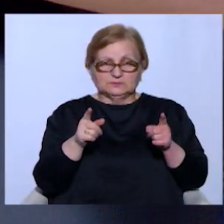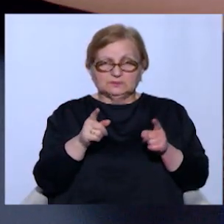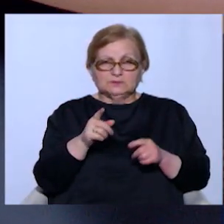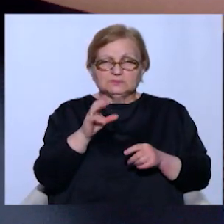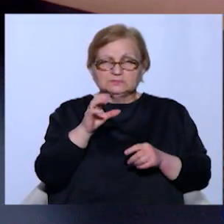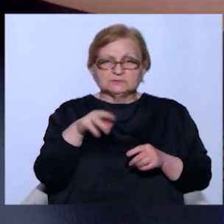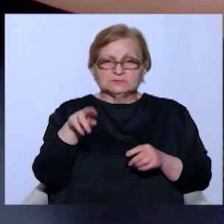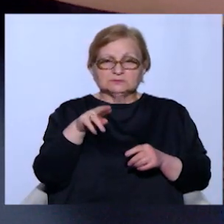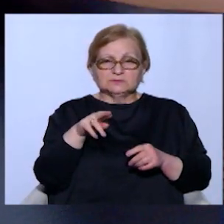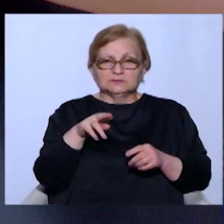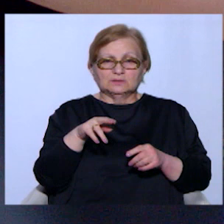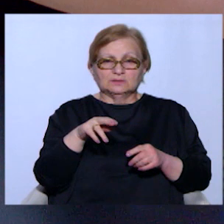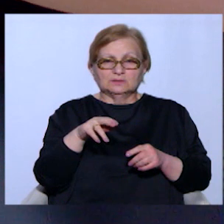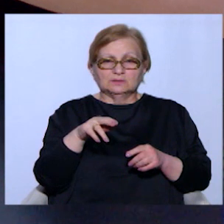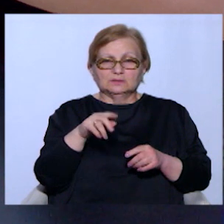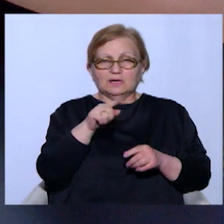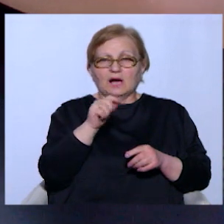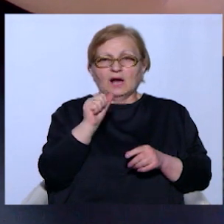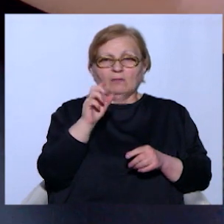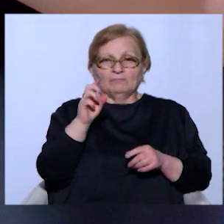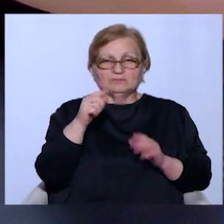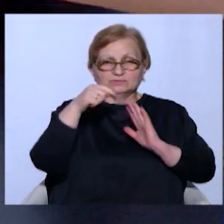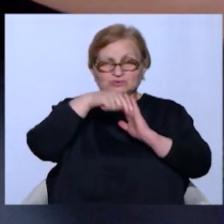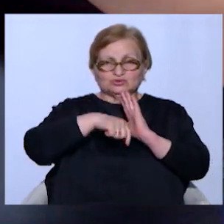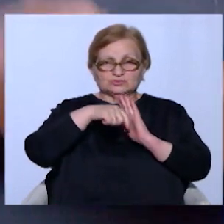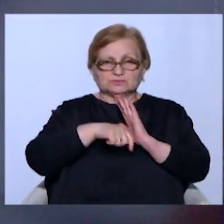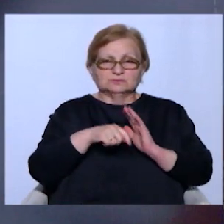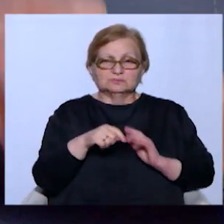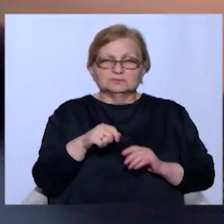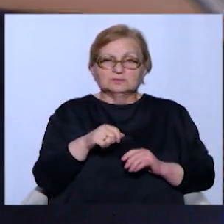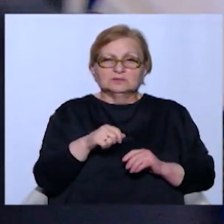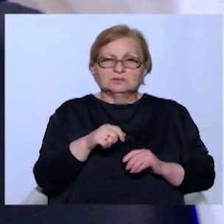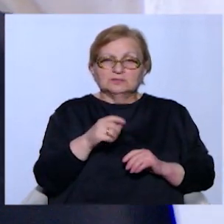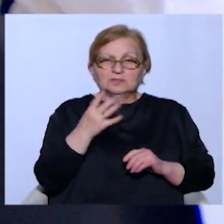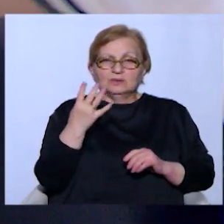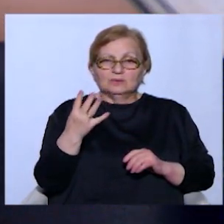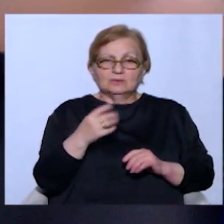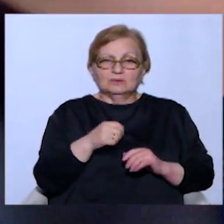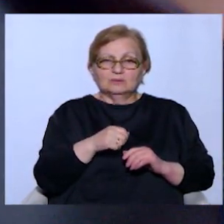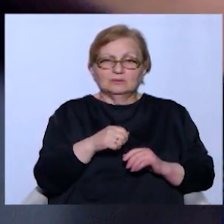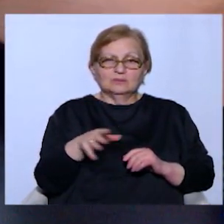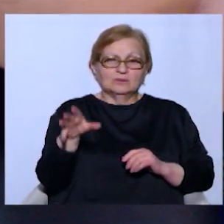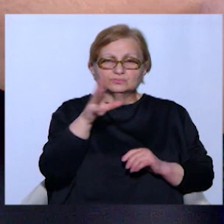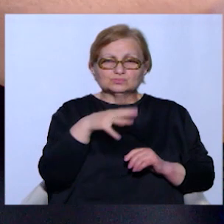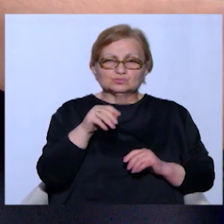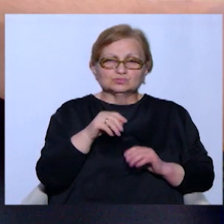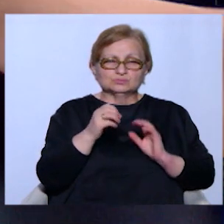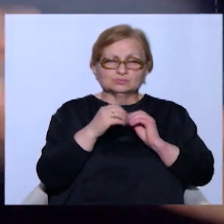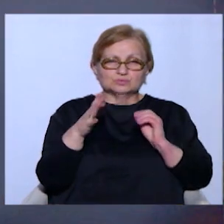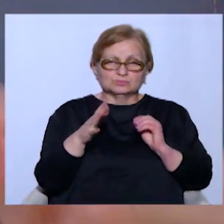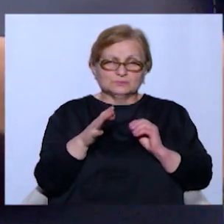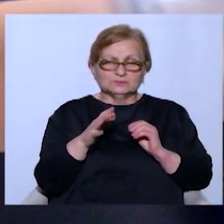CD მონაკვეთი, რომელიც AB შეიცავს, AB მონაკვეთზე აღებული C და D წერტილი, ეს არის 4. სულ მთლიანად არის